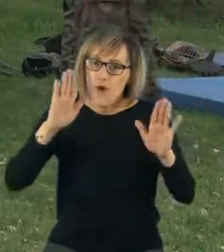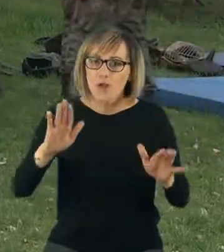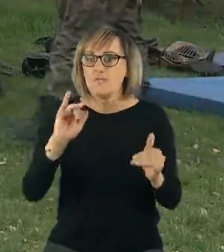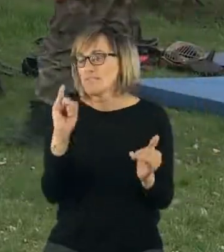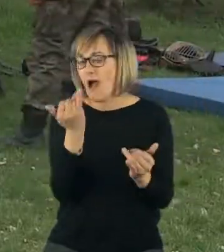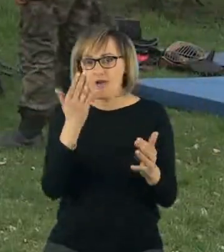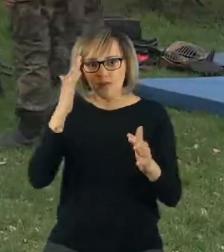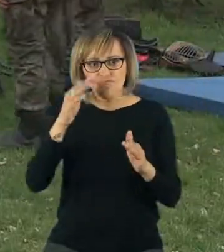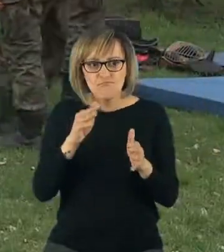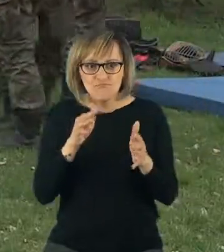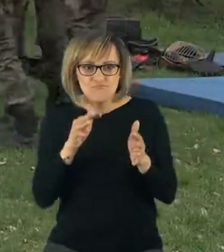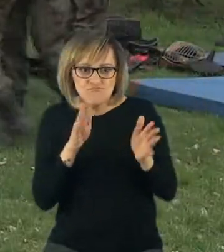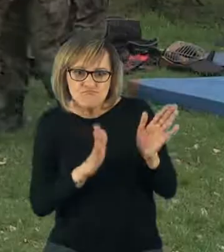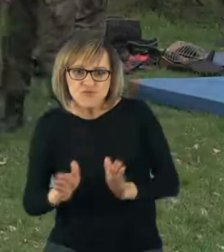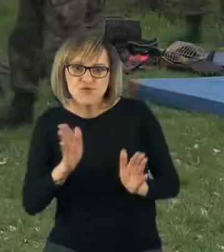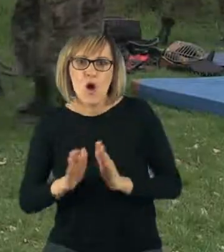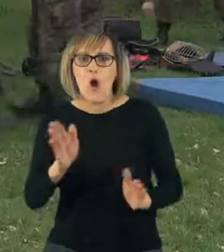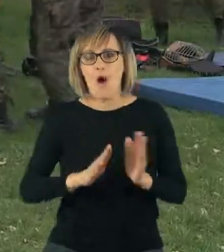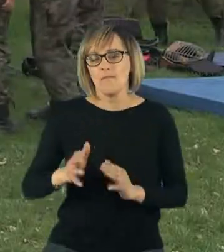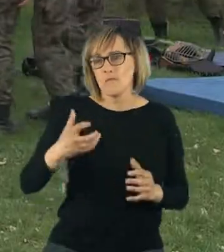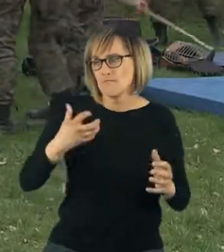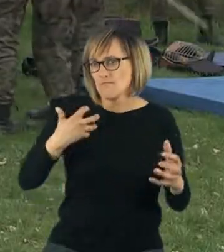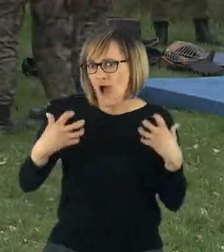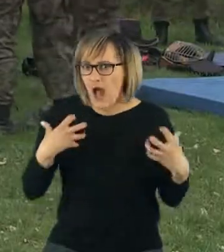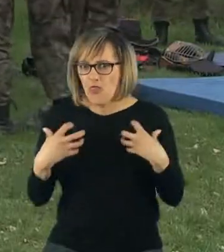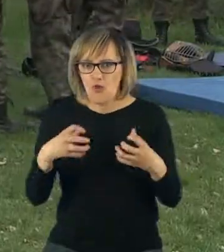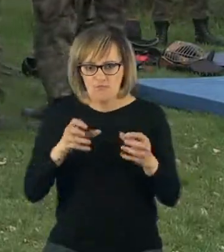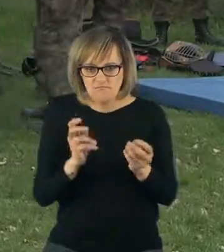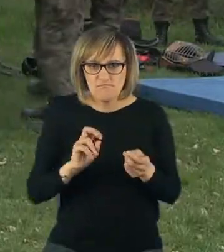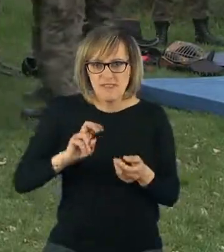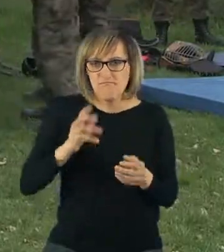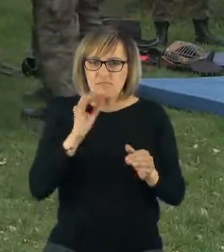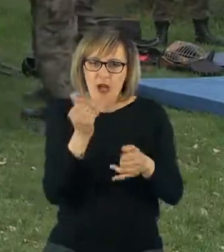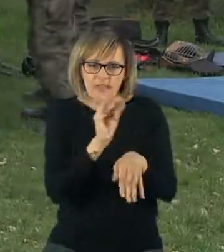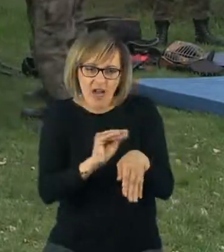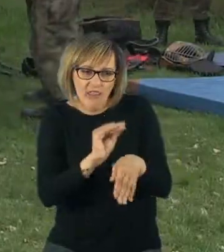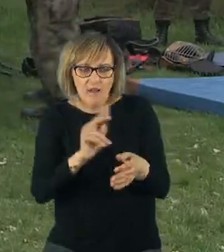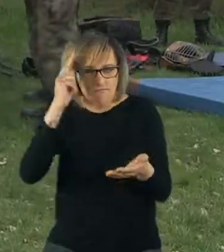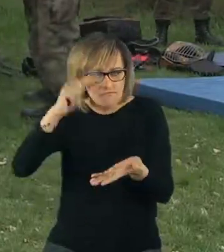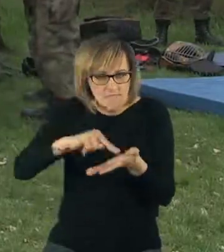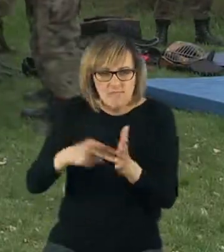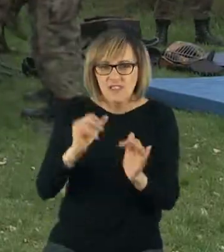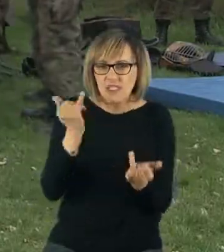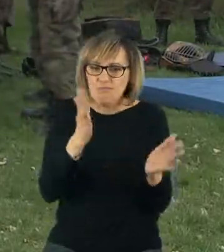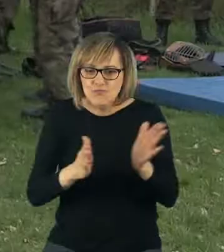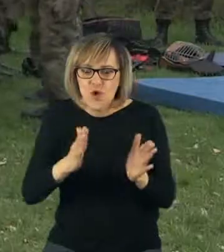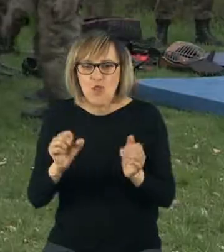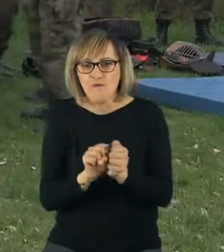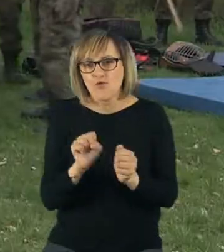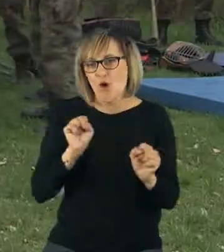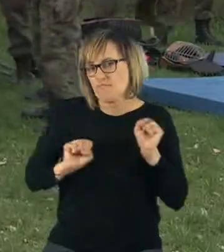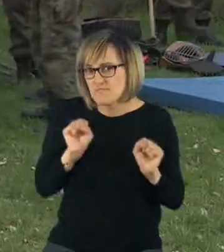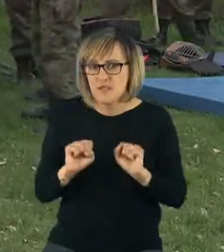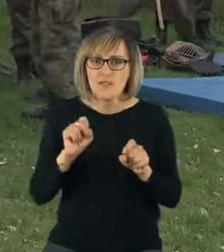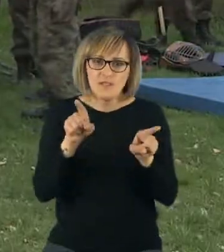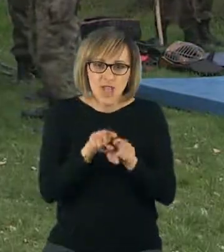wyszkolenia obronnego, wojskowego z elementami akrobatyki, z elementami taktyki. To oczywiście tak w telegraficznym skrócie.